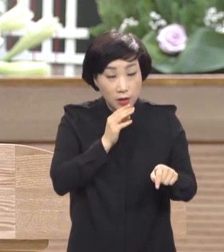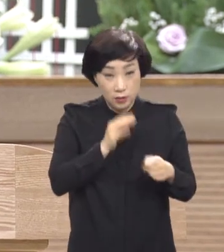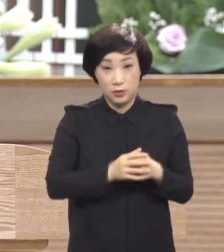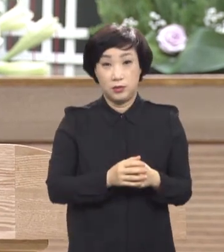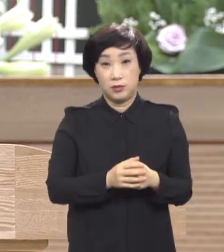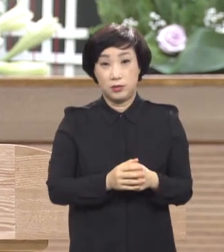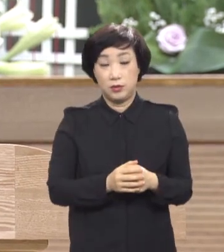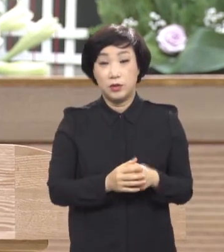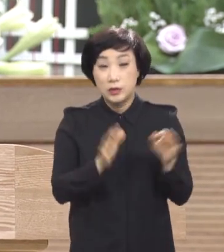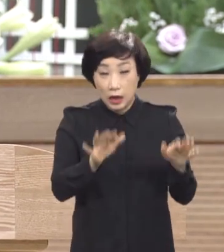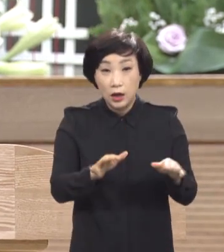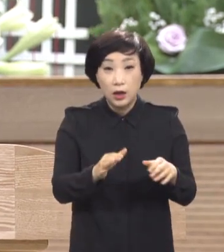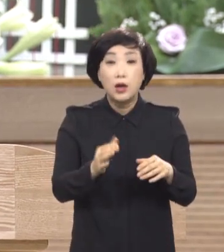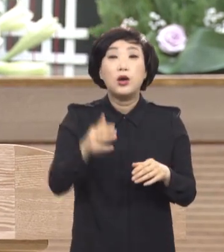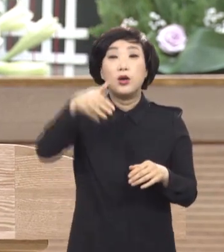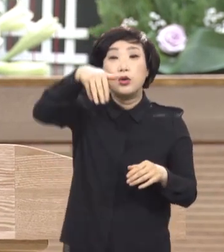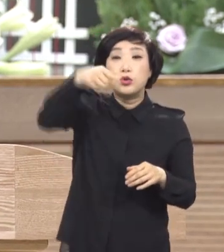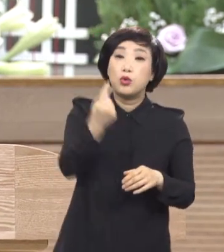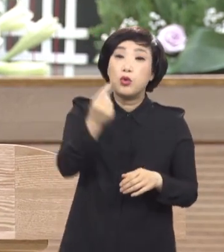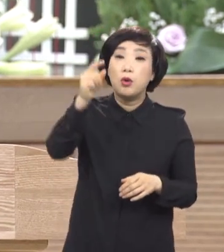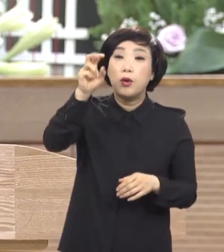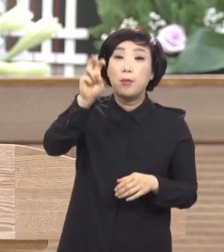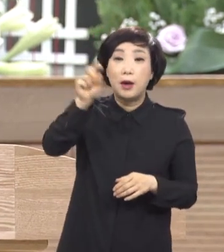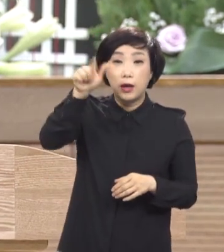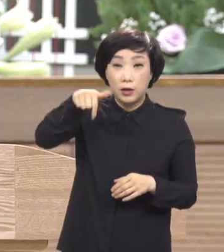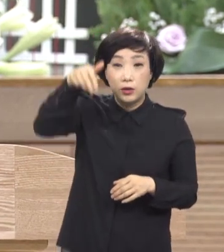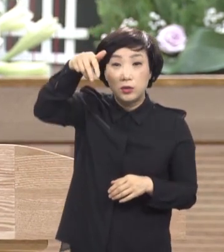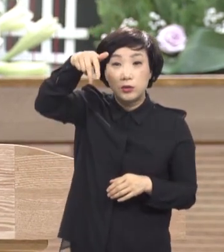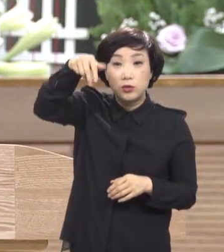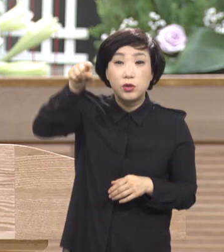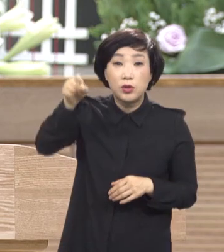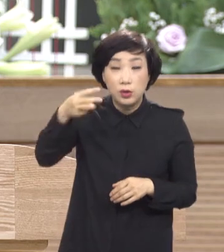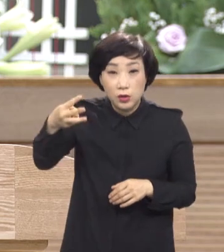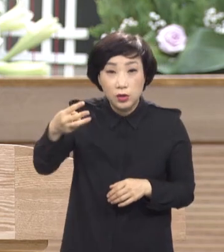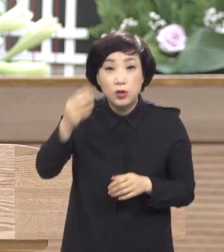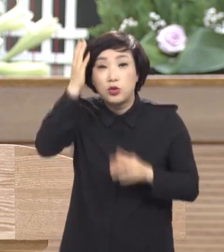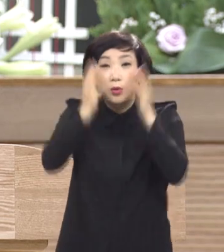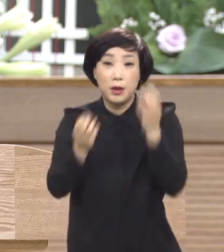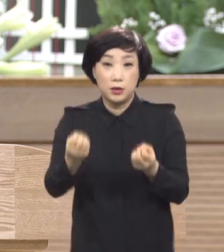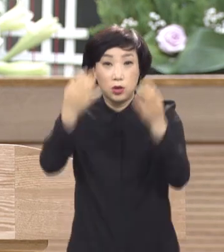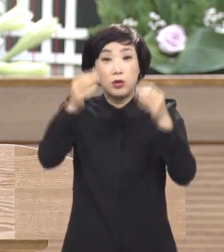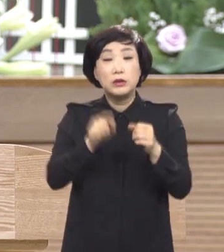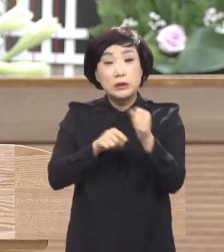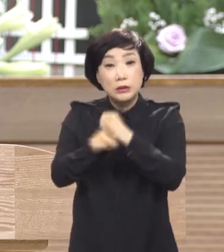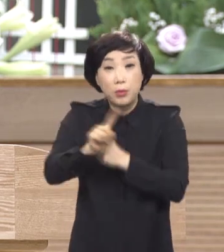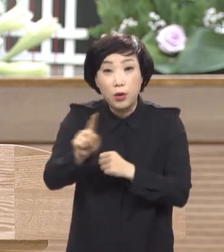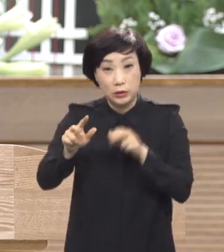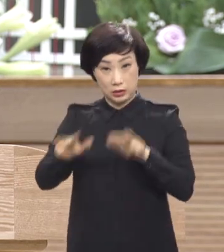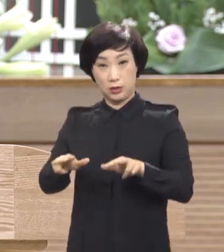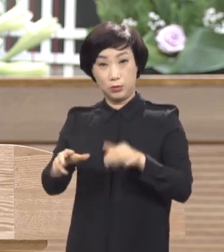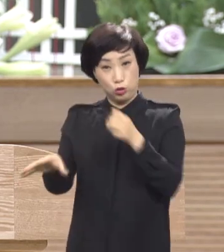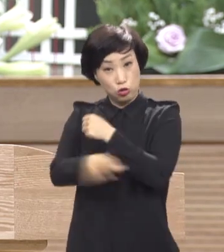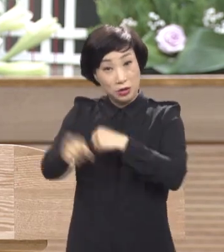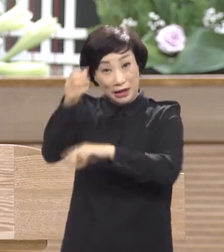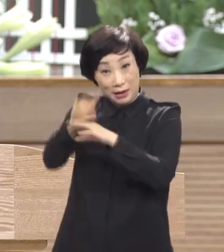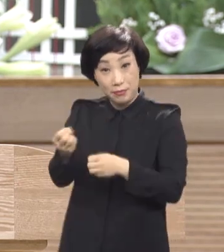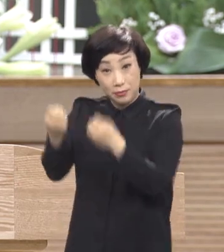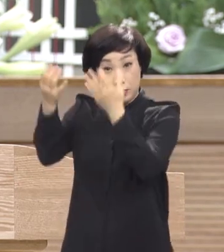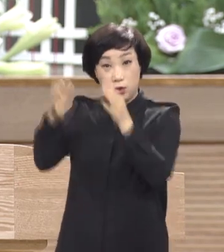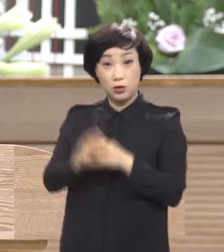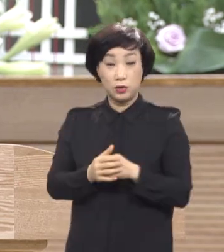초막절을 지켜 이게 추수감사절이라는 겁니다 절기를